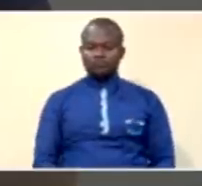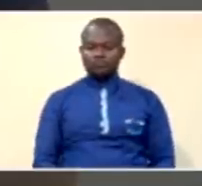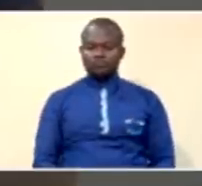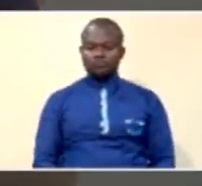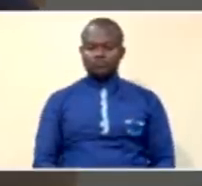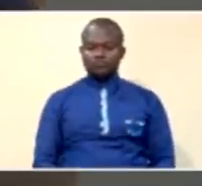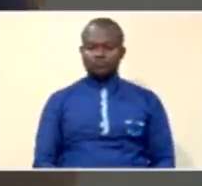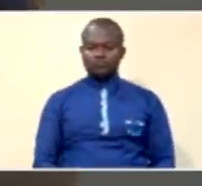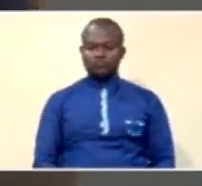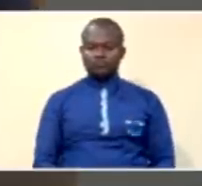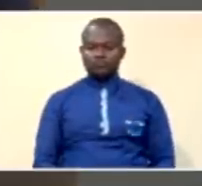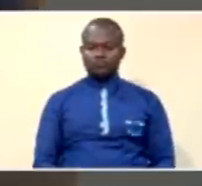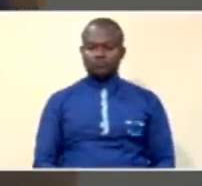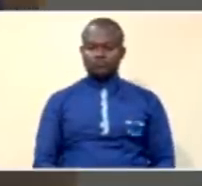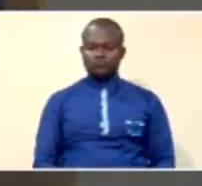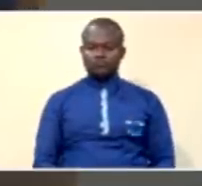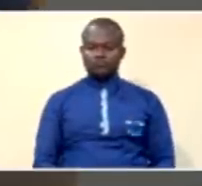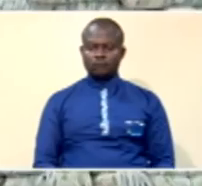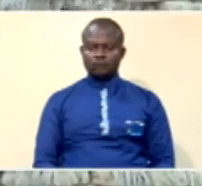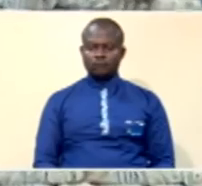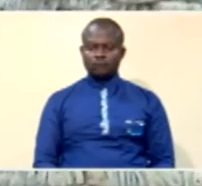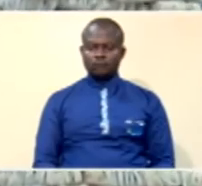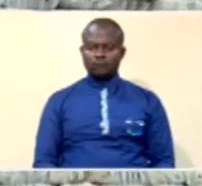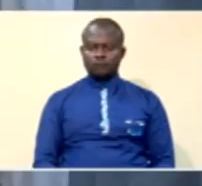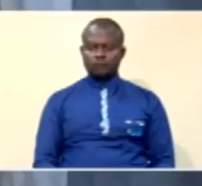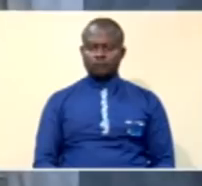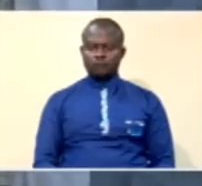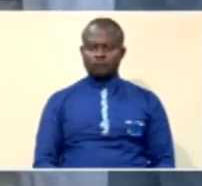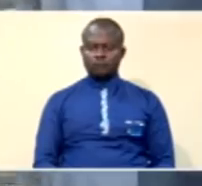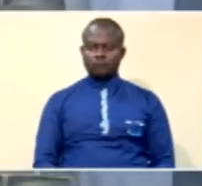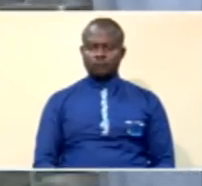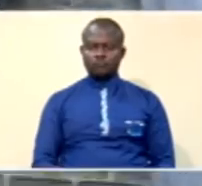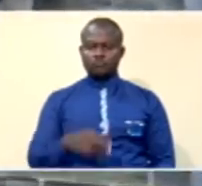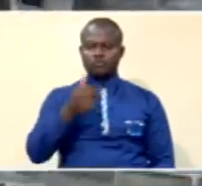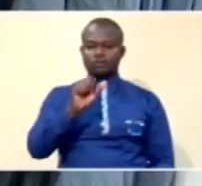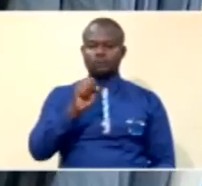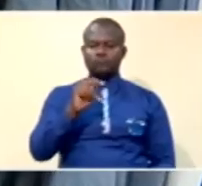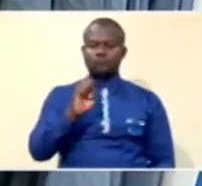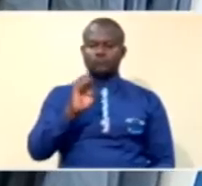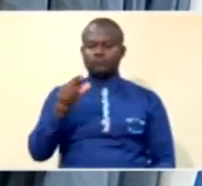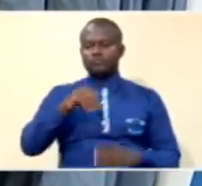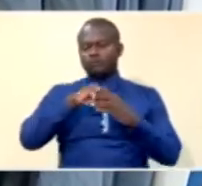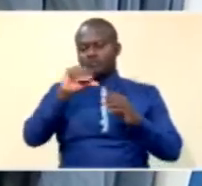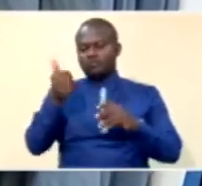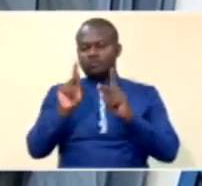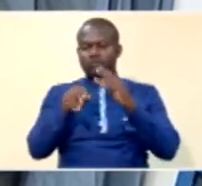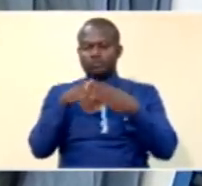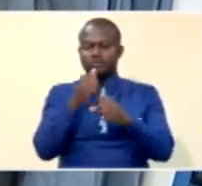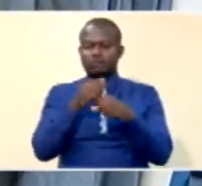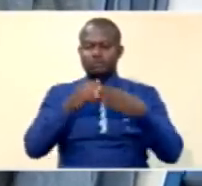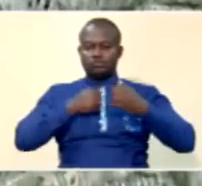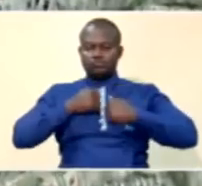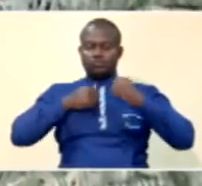They will not rob you your cell phone. Harry na Haimi Hasmen n'abandi banyamahanga nabo bakorera mu